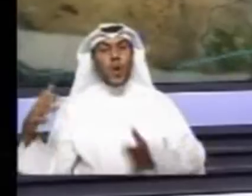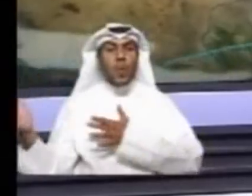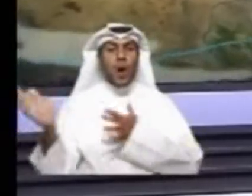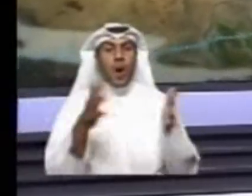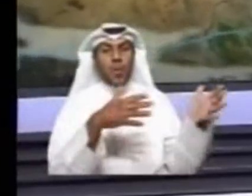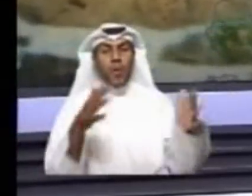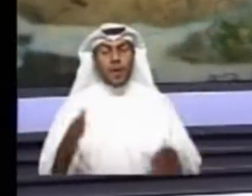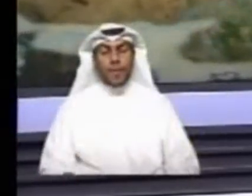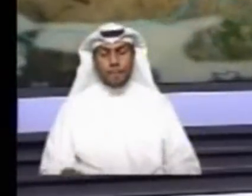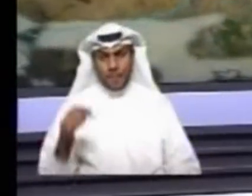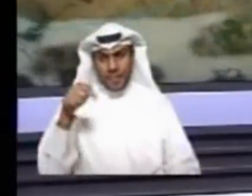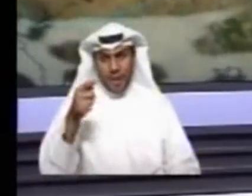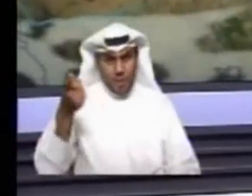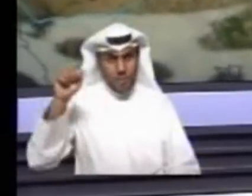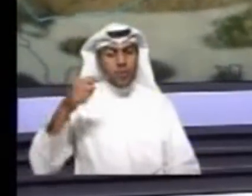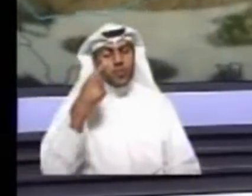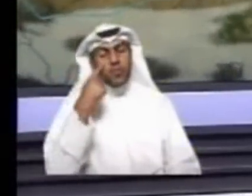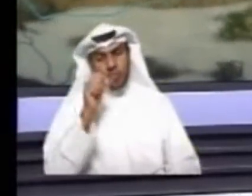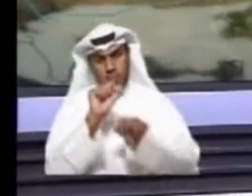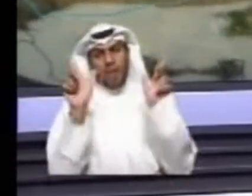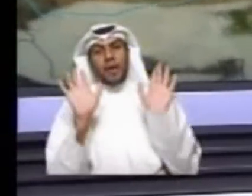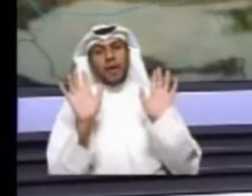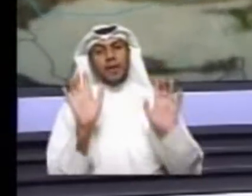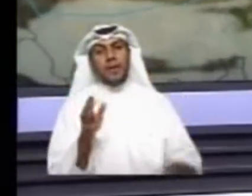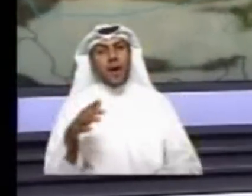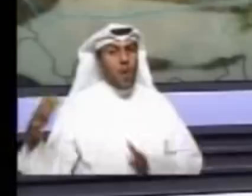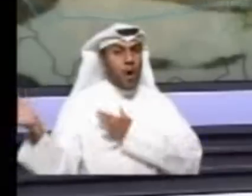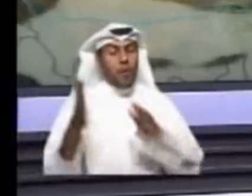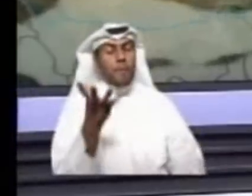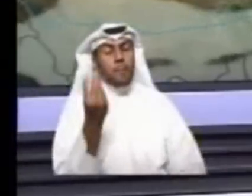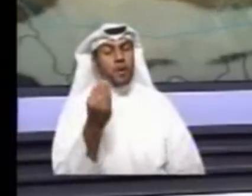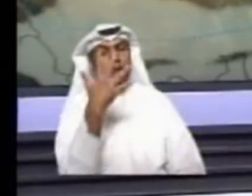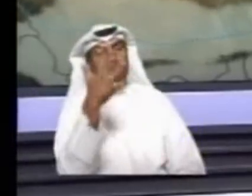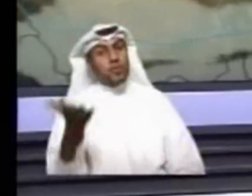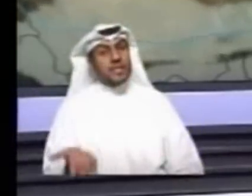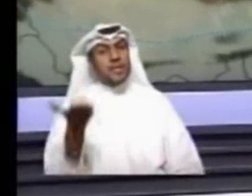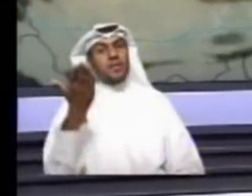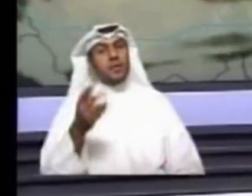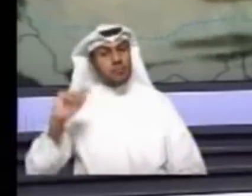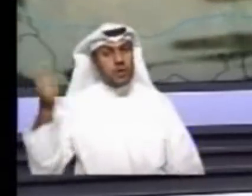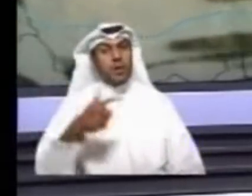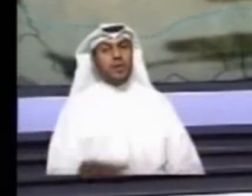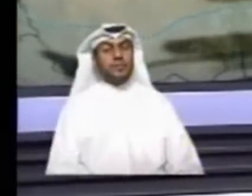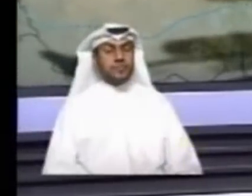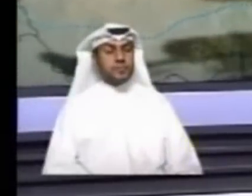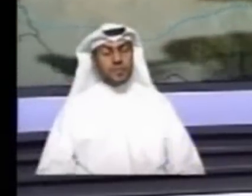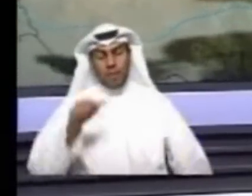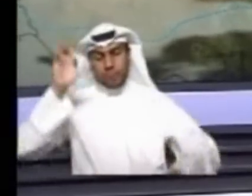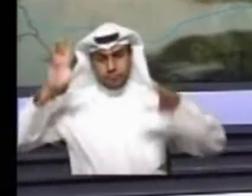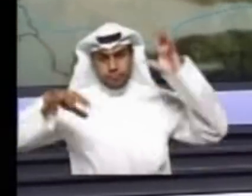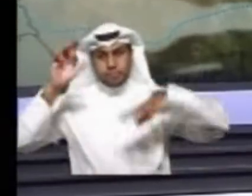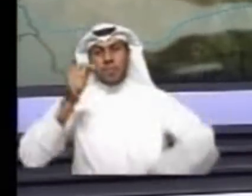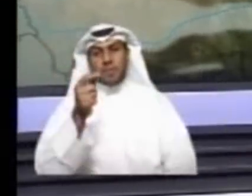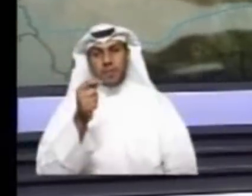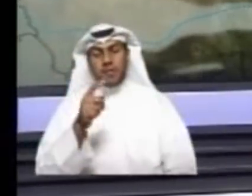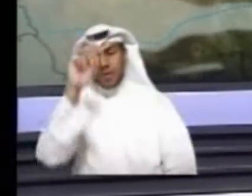اكثر ابتداء من منتصف يوم الغد وايضا متوقع تتجاوز سرعتها ال 55 م في الساعه عوده لفرص الامطار خفيفه متفرقه